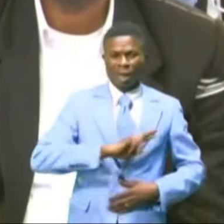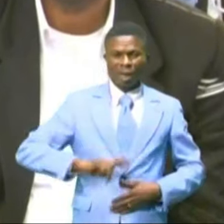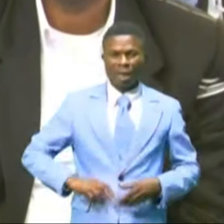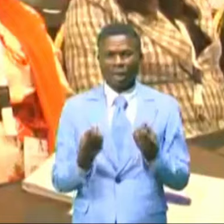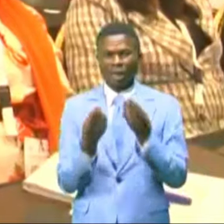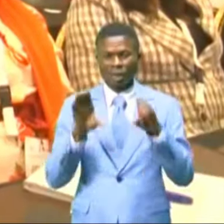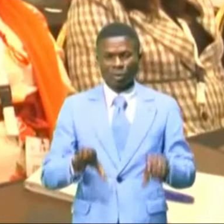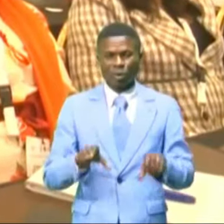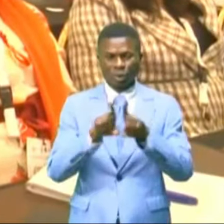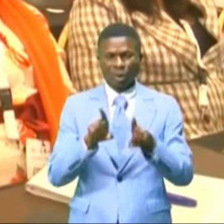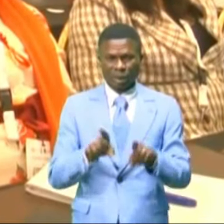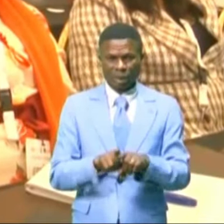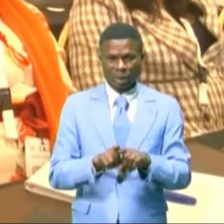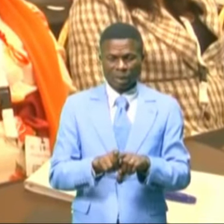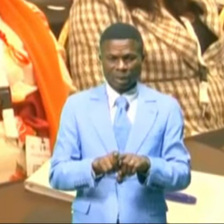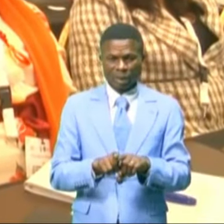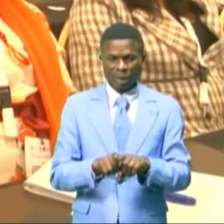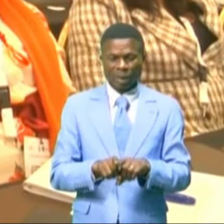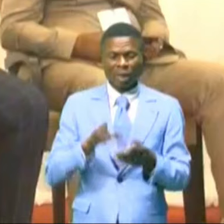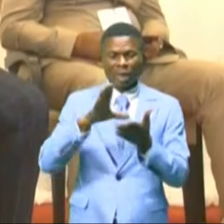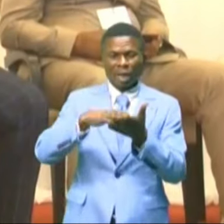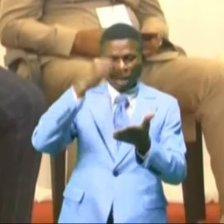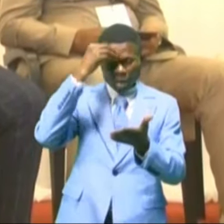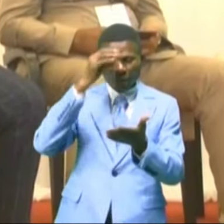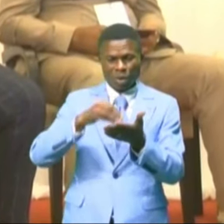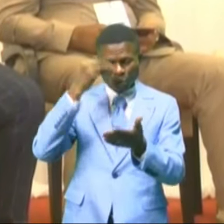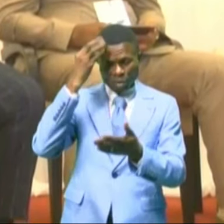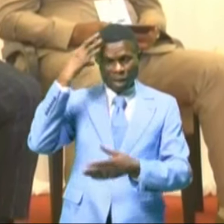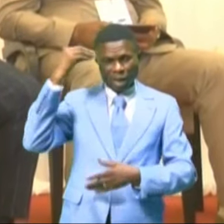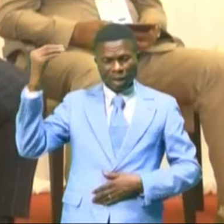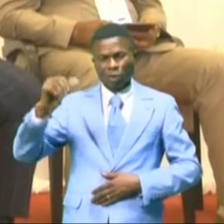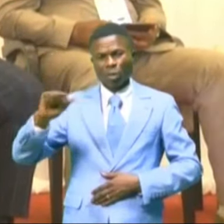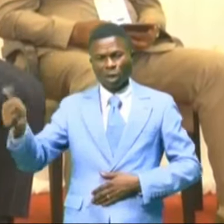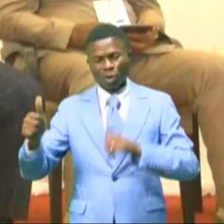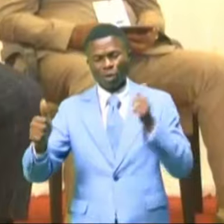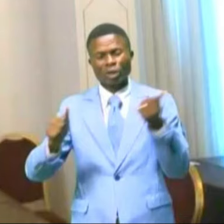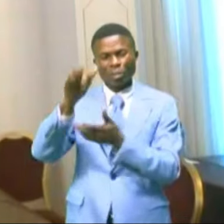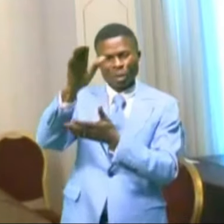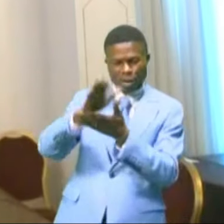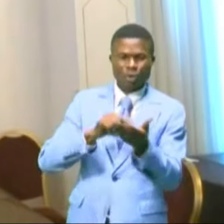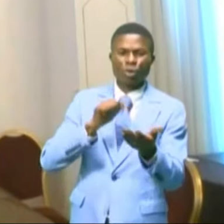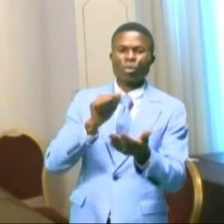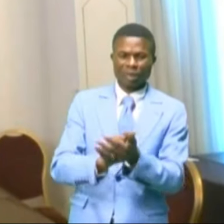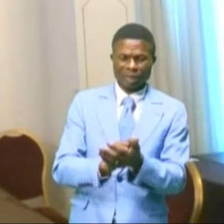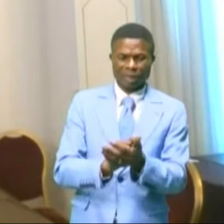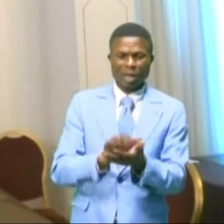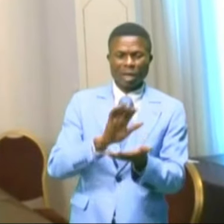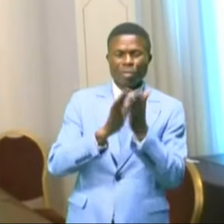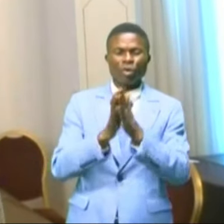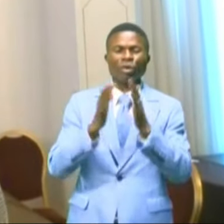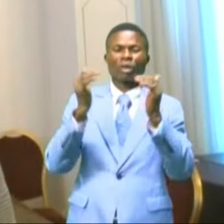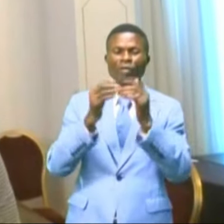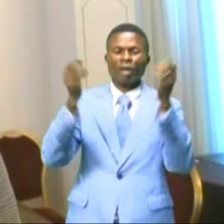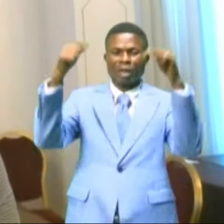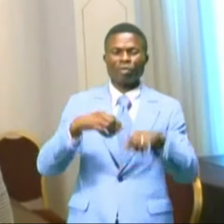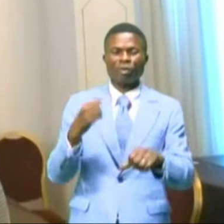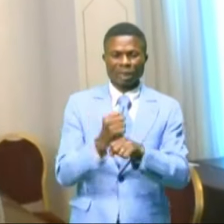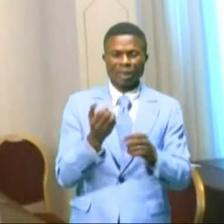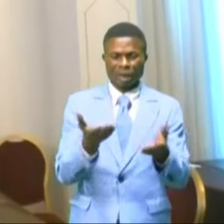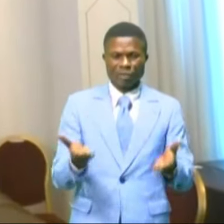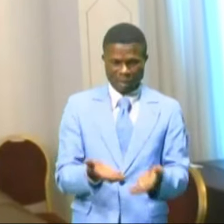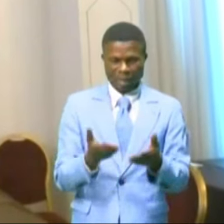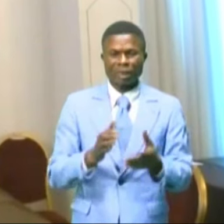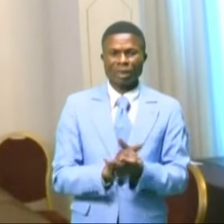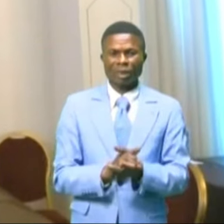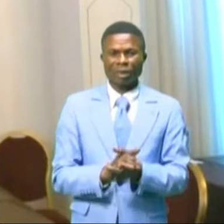aussi prendre appui sur les expériences qui ont été mises en œuvre dans d'autres pays de l'Afrique subsaharienne ou